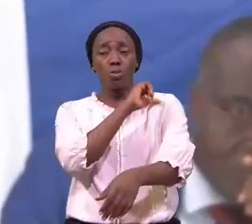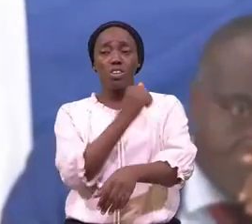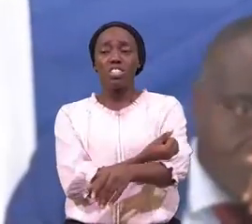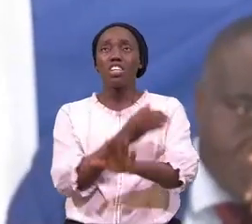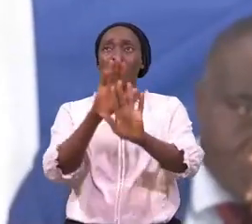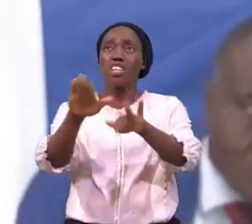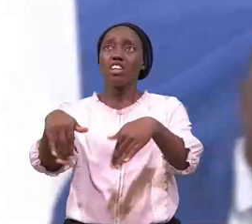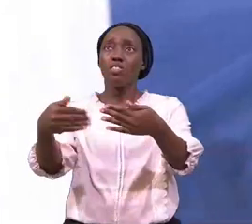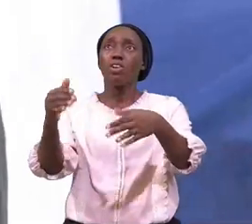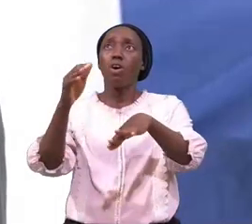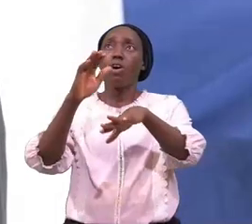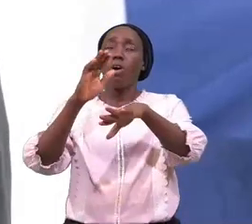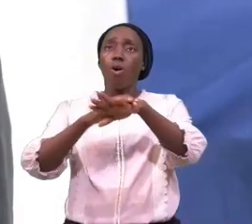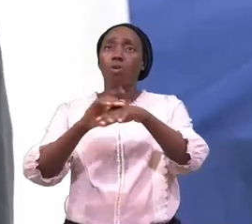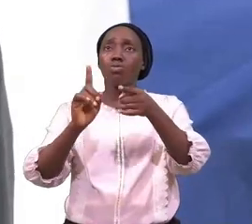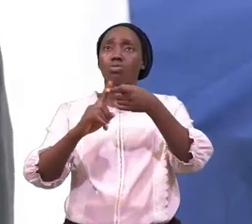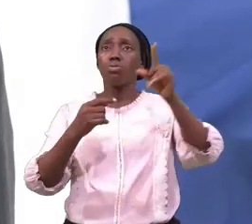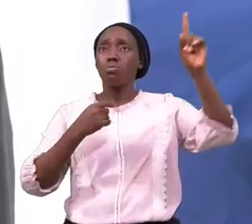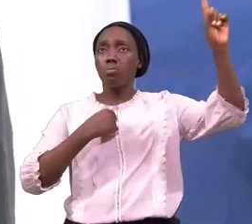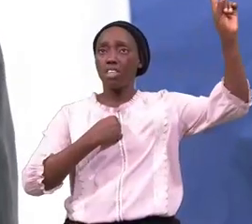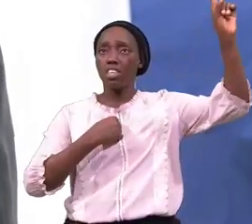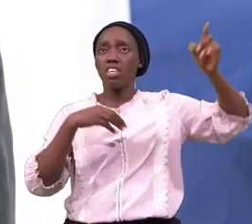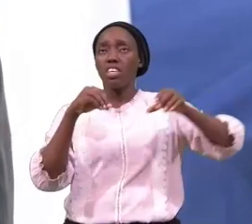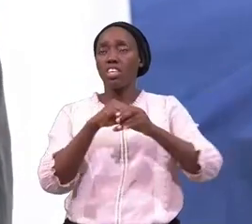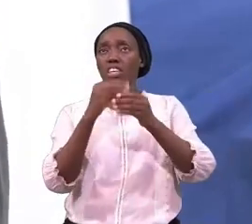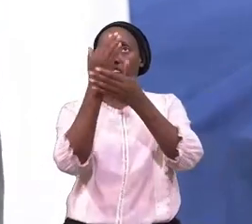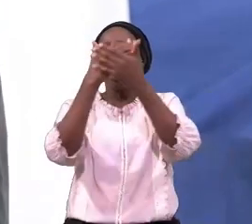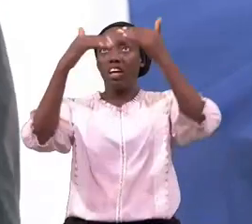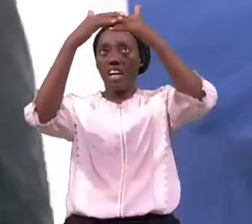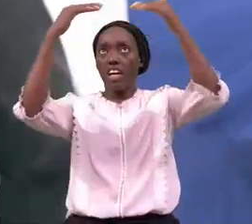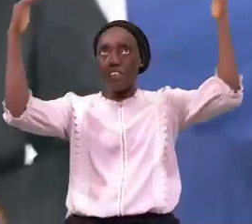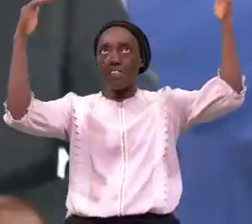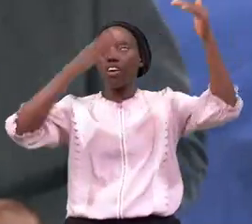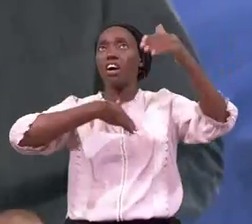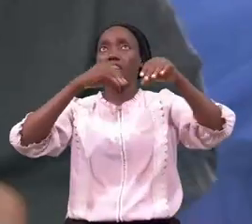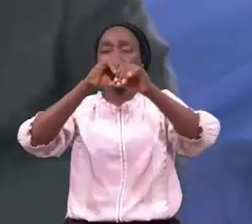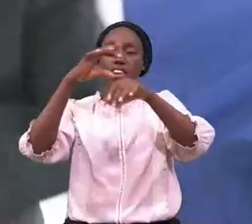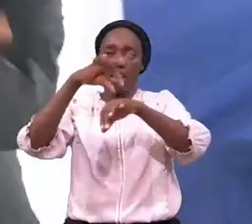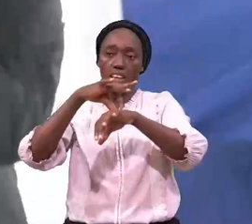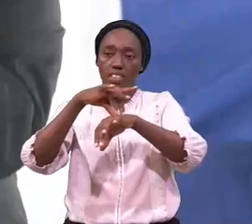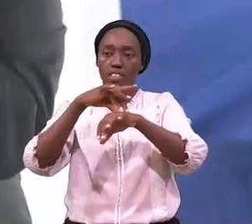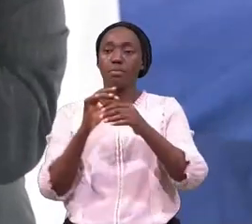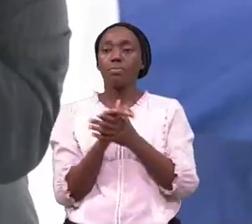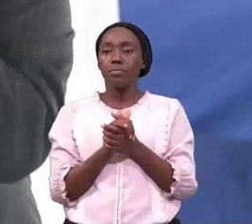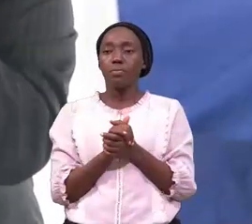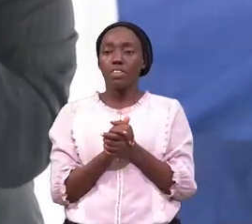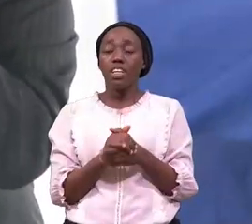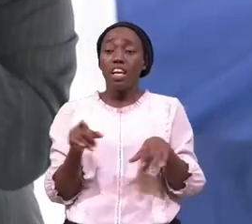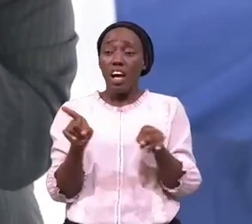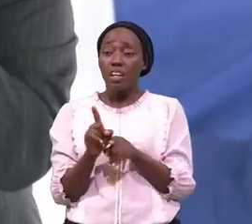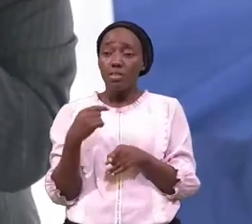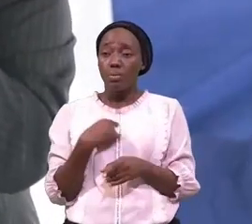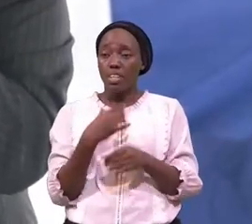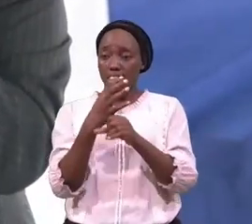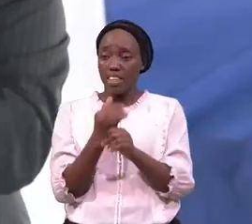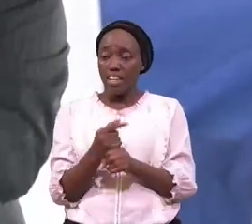Avant de donner la grande commission, il a dit, vous ne considérez aucune autre autorité, vous ne fléchirez devant aucune autorité, parce que tout pouvoir m'a été dans le ciel et sur la terre. Quand